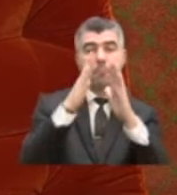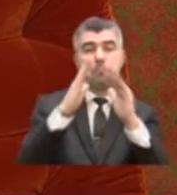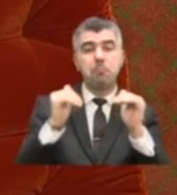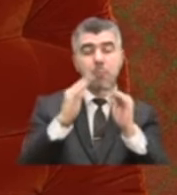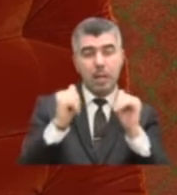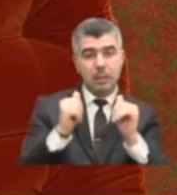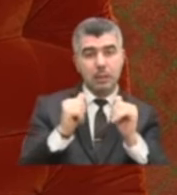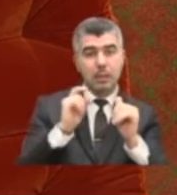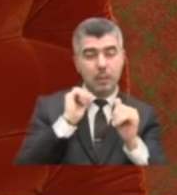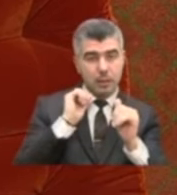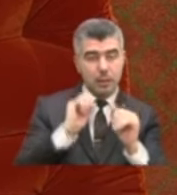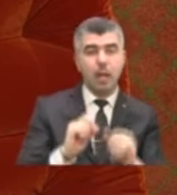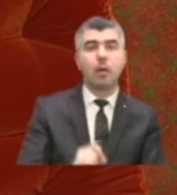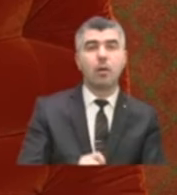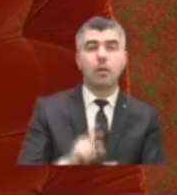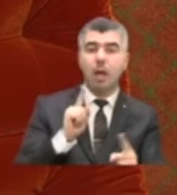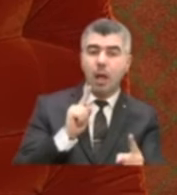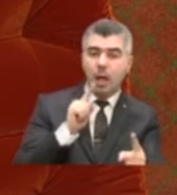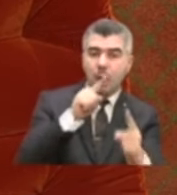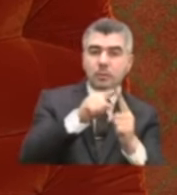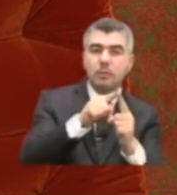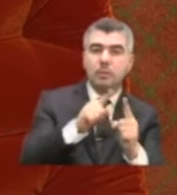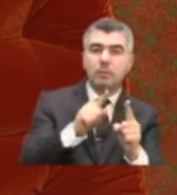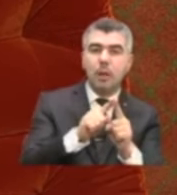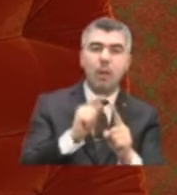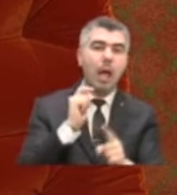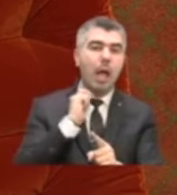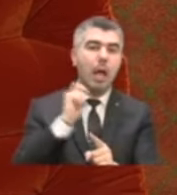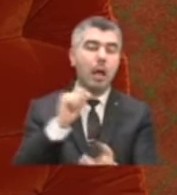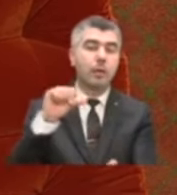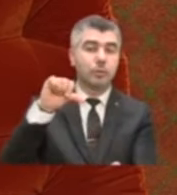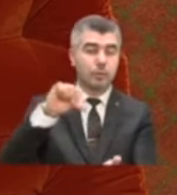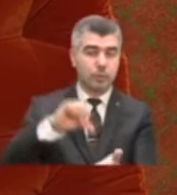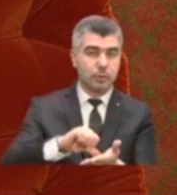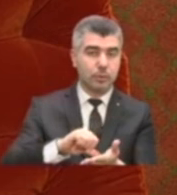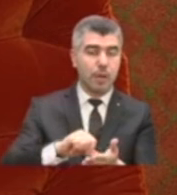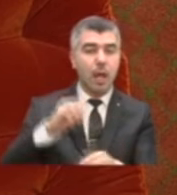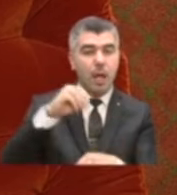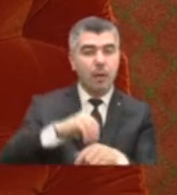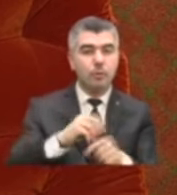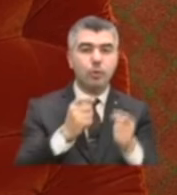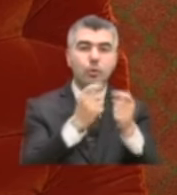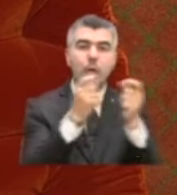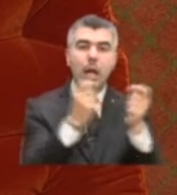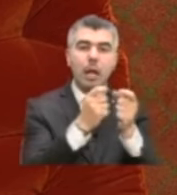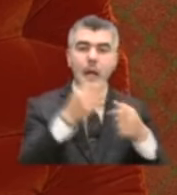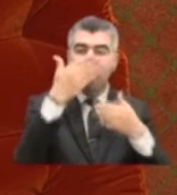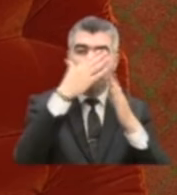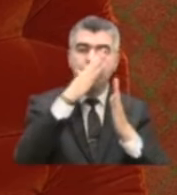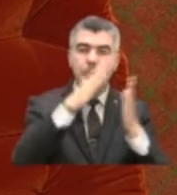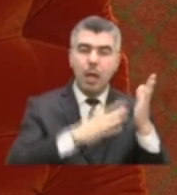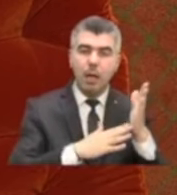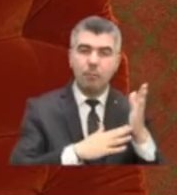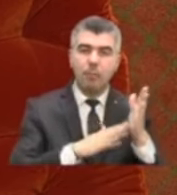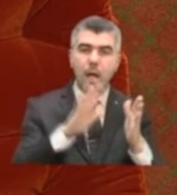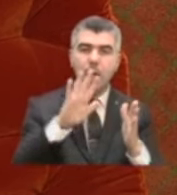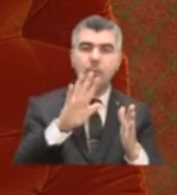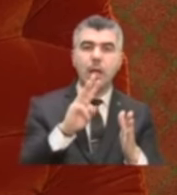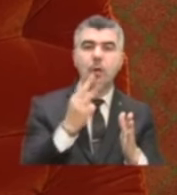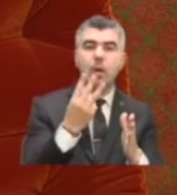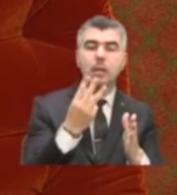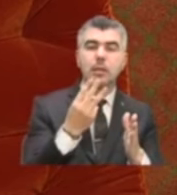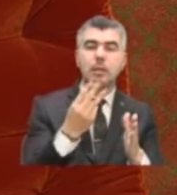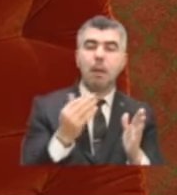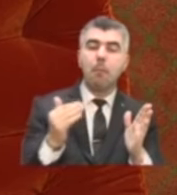وكرواسيا باش تركز على الاستثمار ديالها في العرايش. وقامت شركه خاصه مغربيه باعلان عن تمويل اكثر من 35 مليون ديال